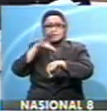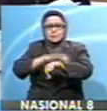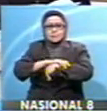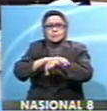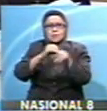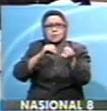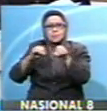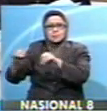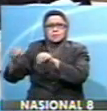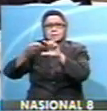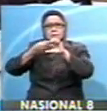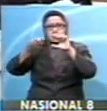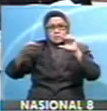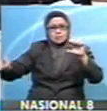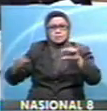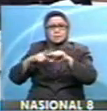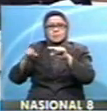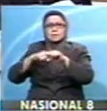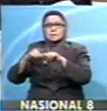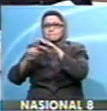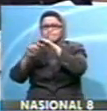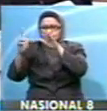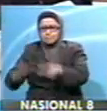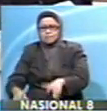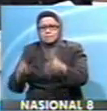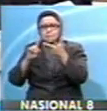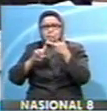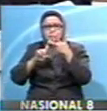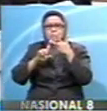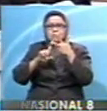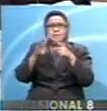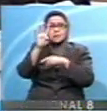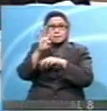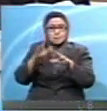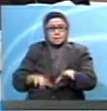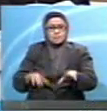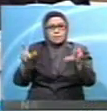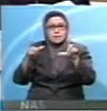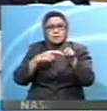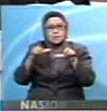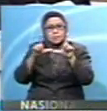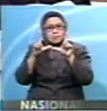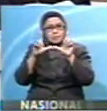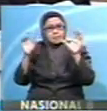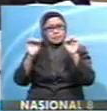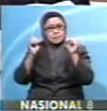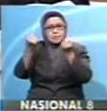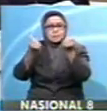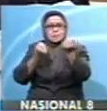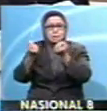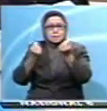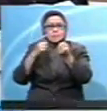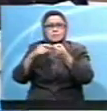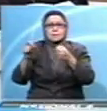highar as pemandu kenderaan tanpa sebarang dokumen yang mendakwa pemegang KAD pelarian